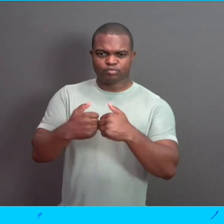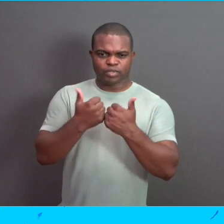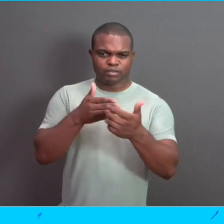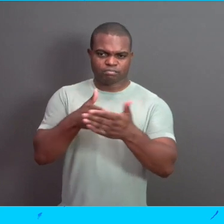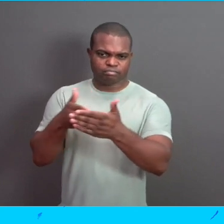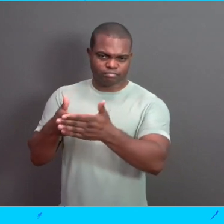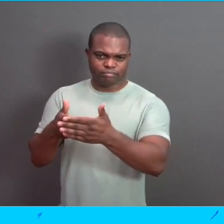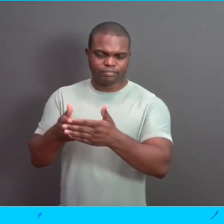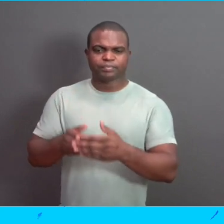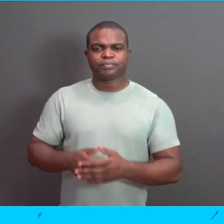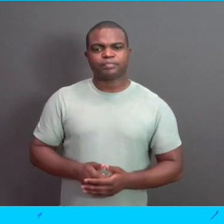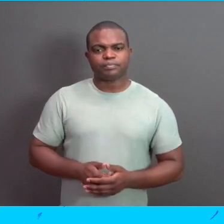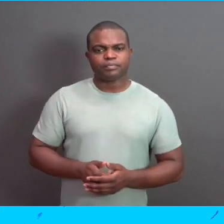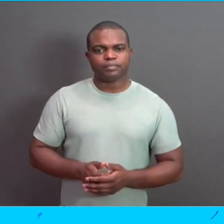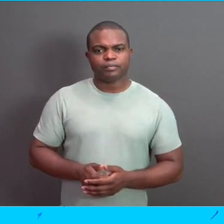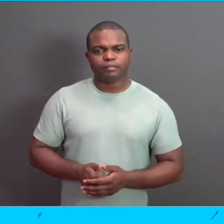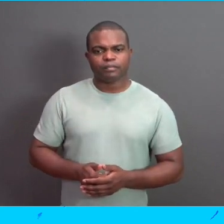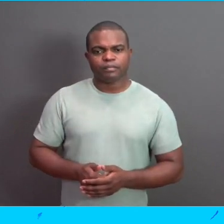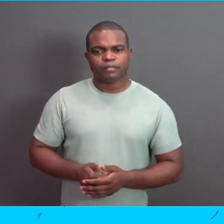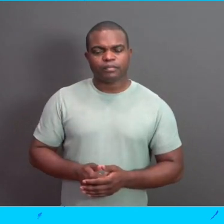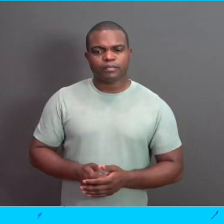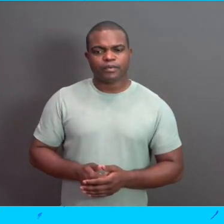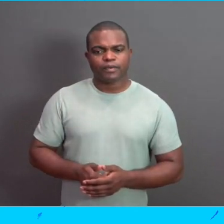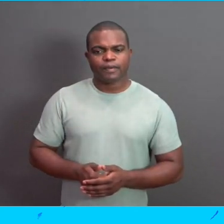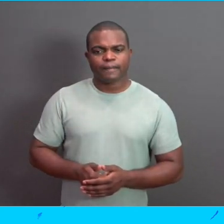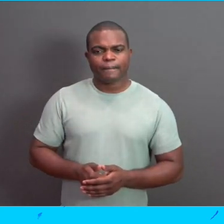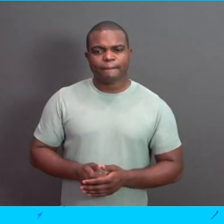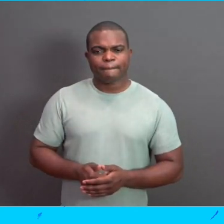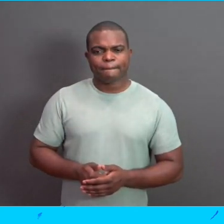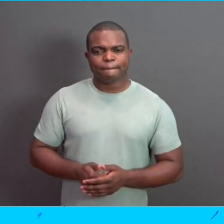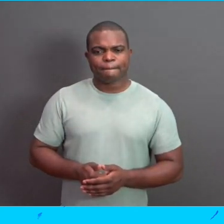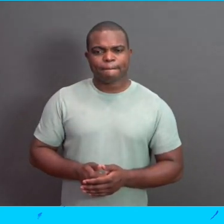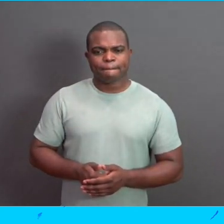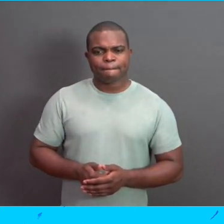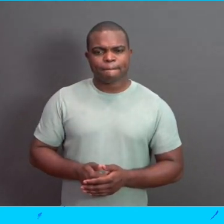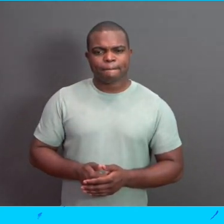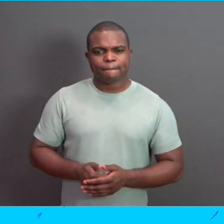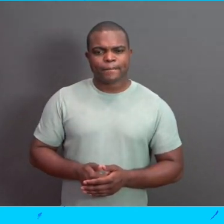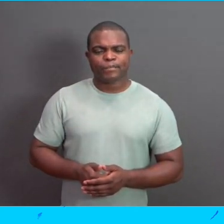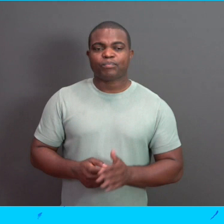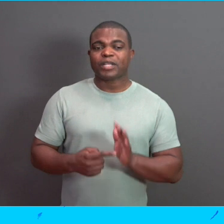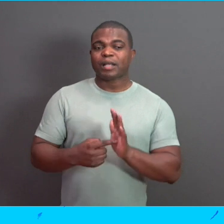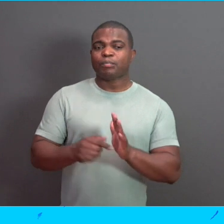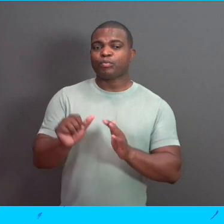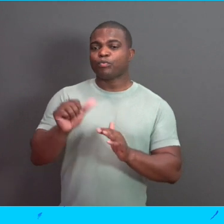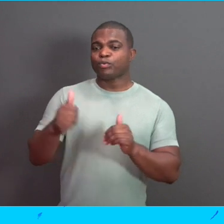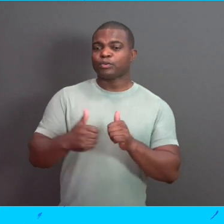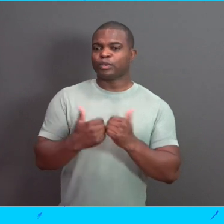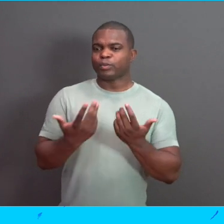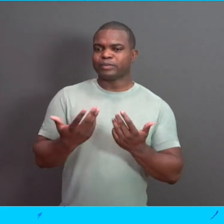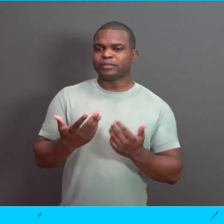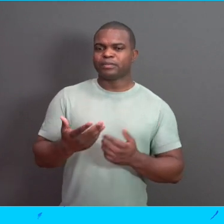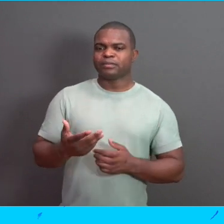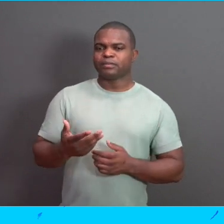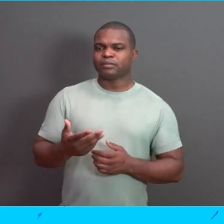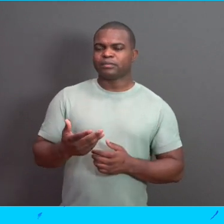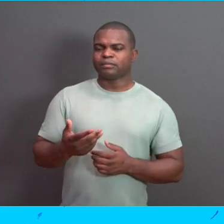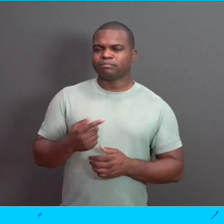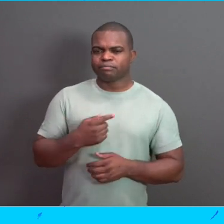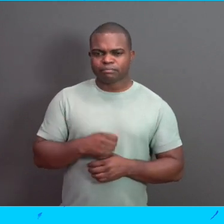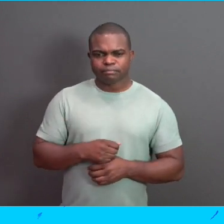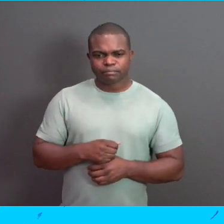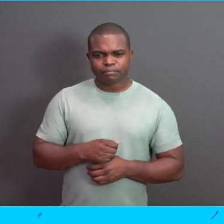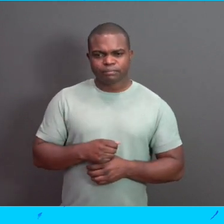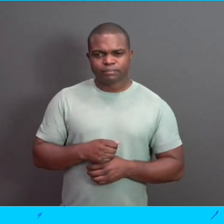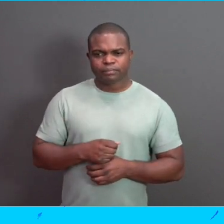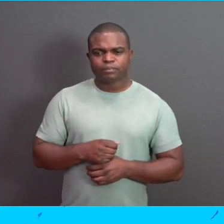identifier quelques défis comme le mariage des enfants, avoir sa